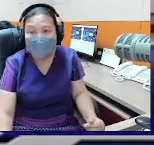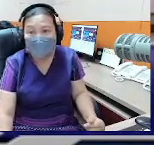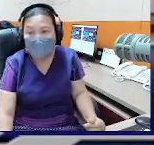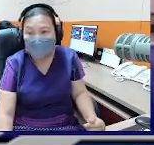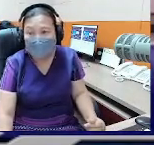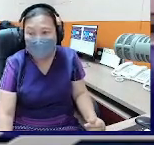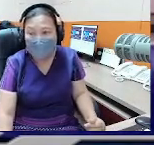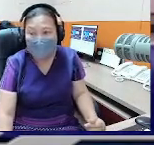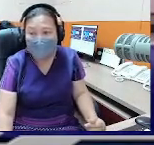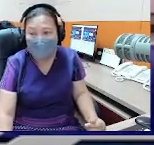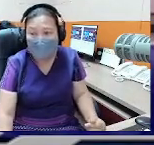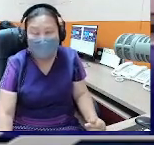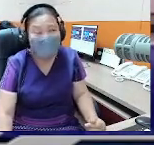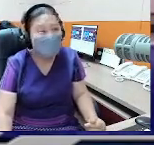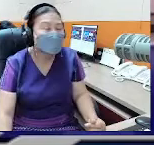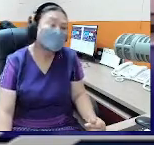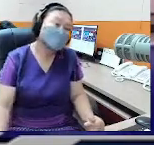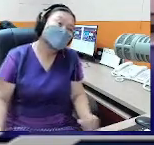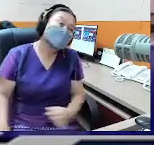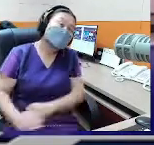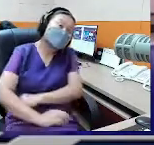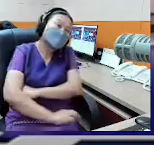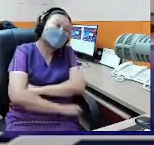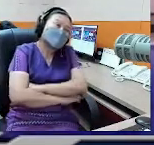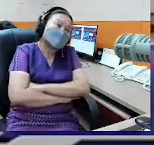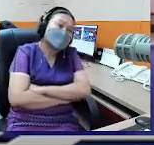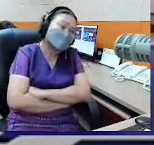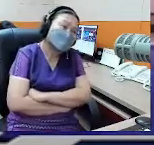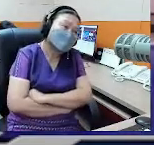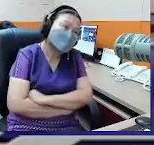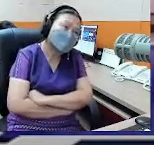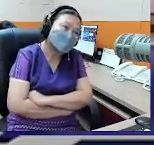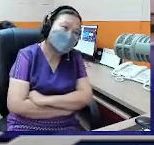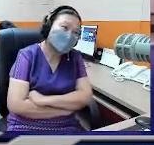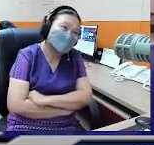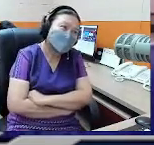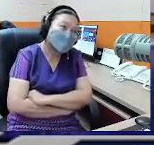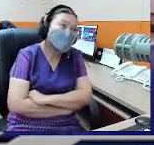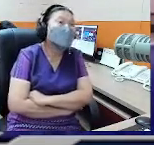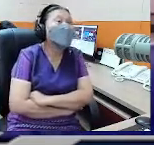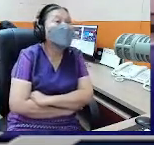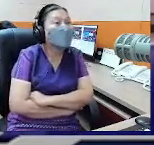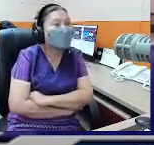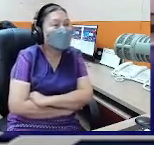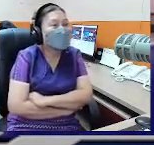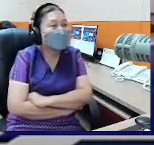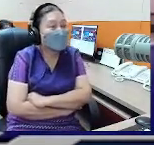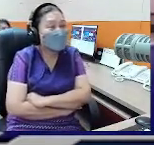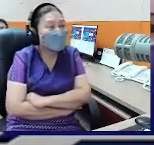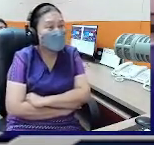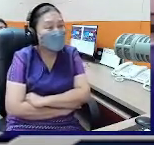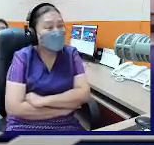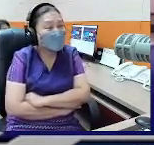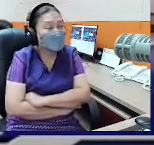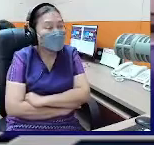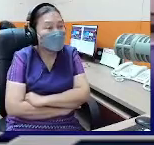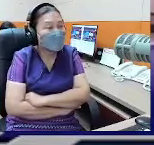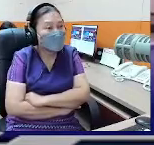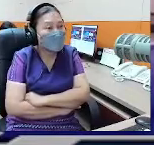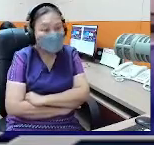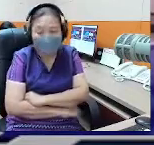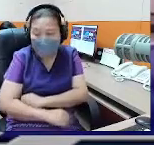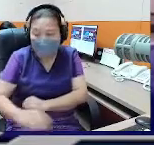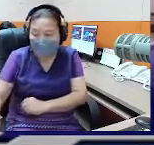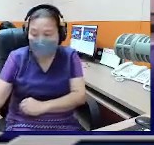วน้องๆหลายคนที่มาอยู่หอพักก็ไม่จำเป็นจะต้องแบบเอาอุปกรณ์อะไรเลยมาลากกระเป๋าเดินเข้ามาในห้องเนี่ยคือ